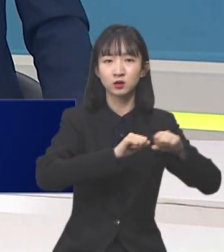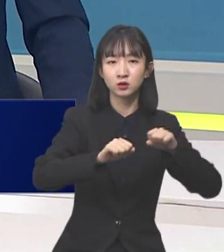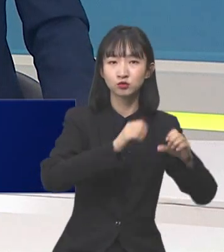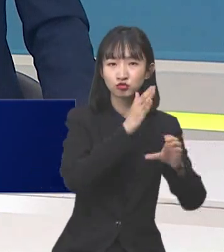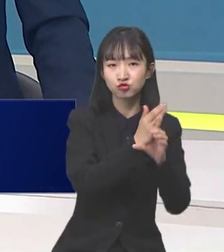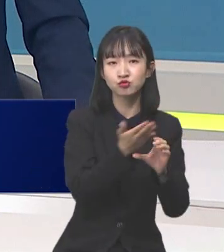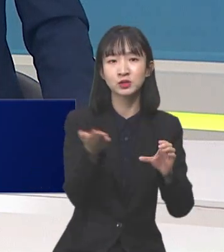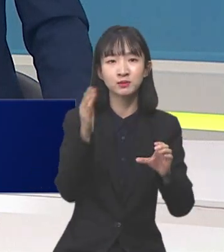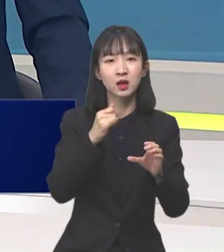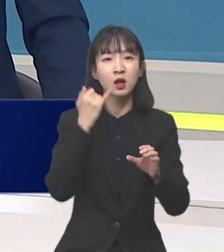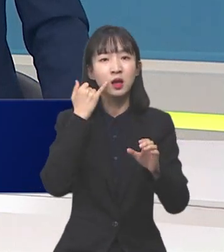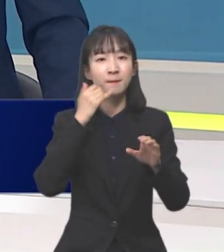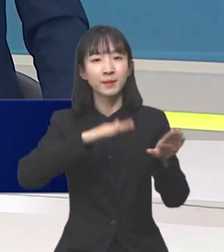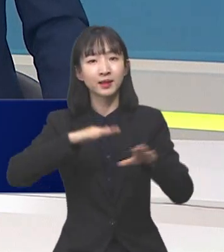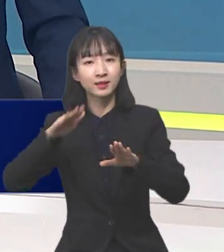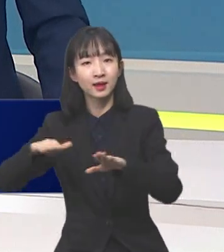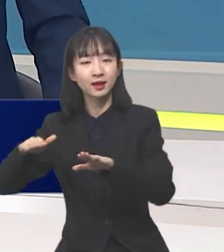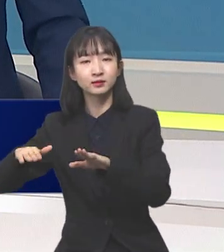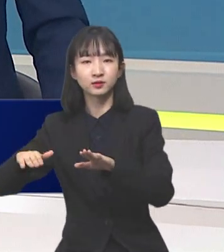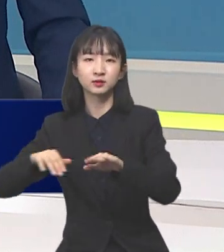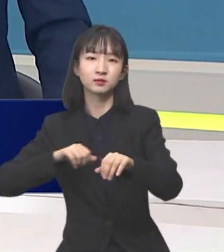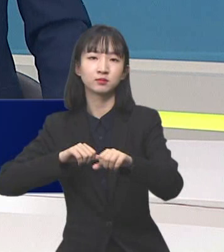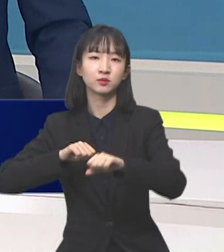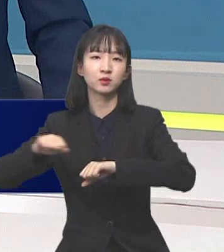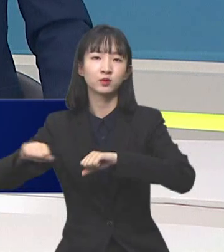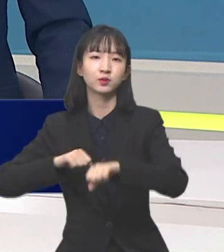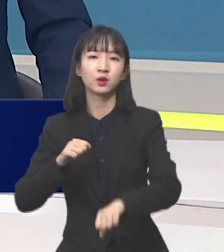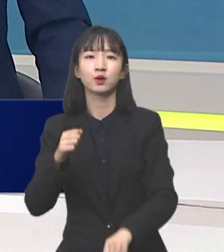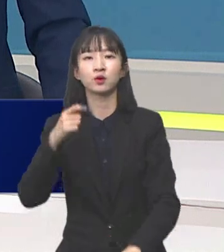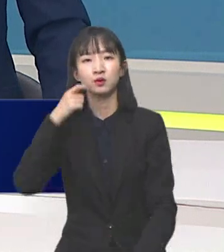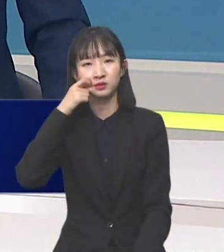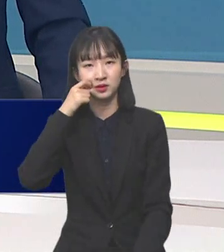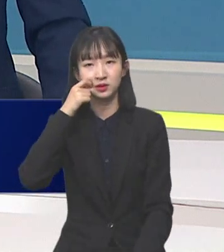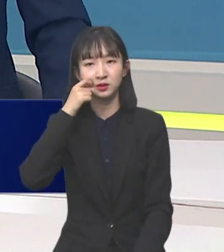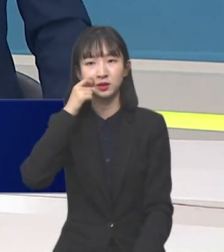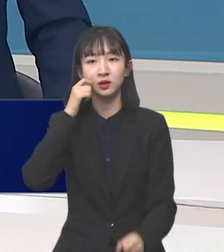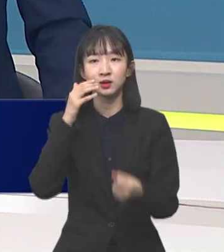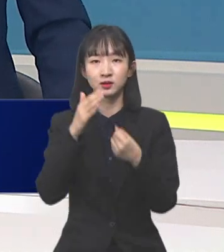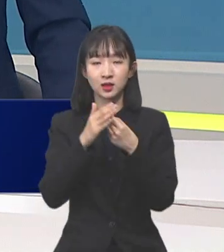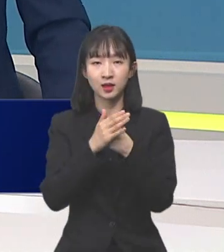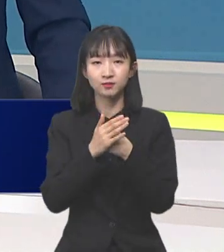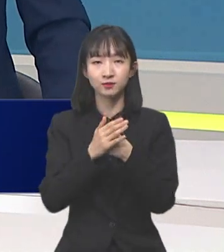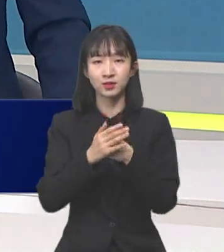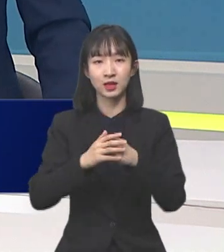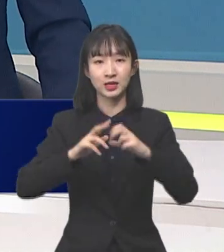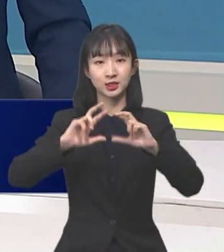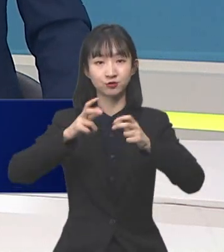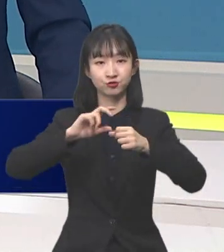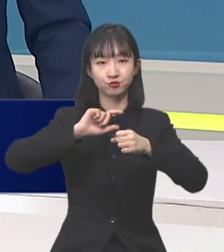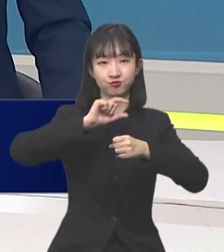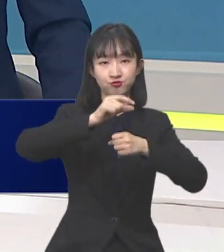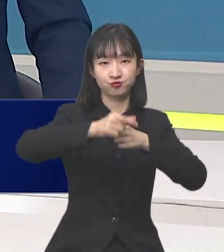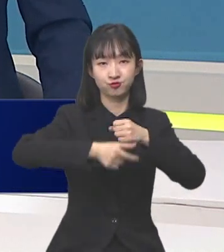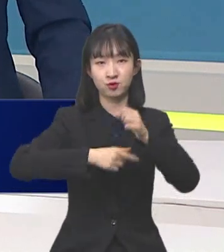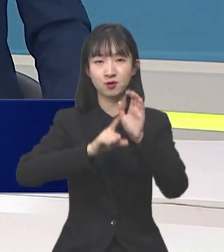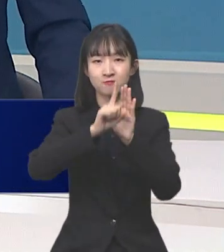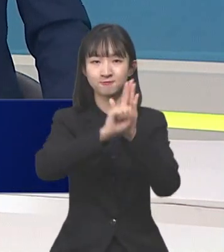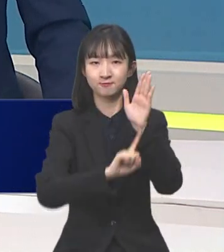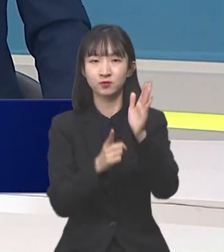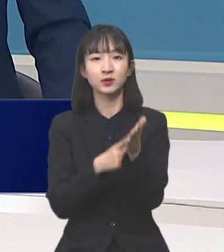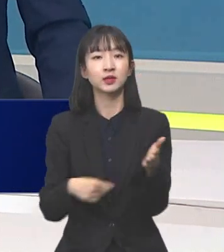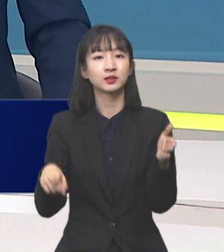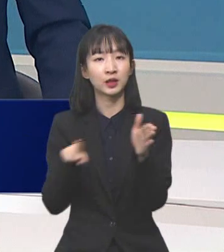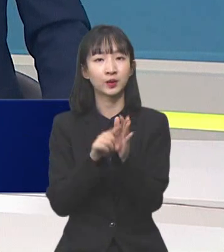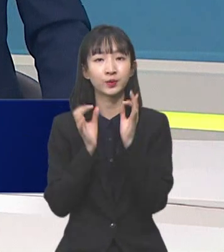까진 해양 에선 그렇지 못한 게 현실인데요 인 초당 걸레 기관들의 온실가스 감축을 위해 적극 노력하겠다 고 다짐했습니다